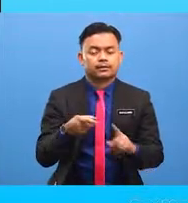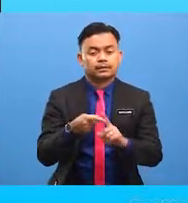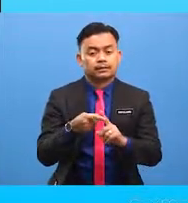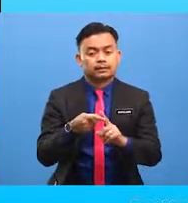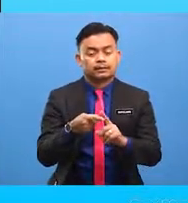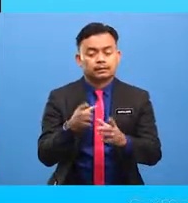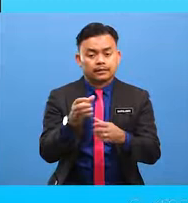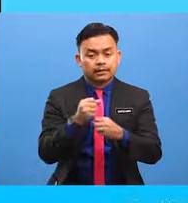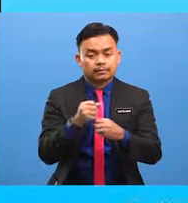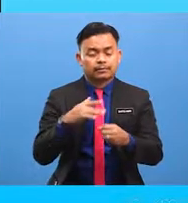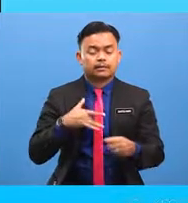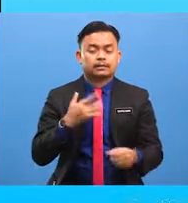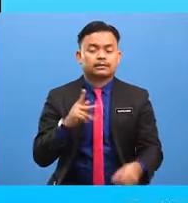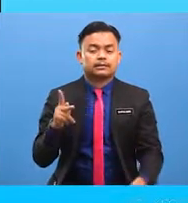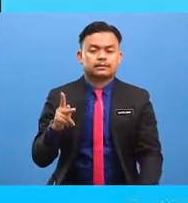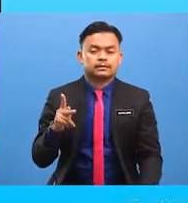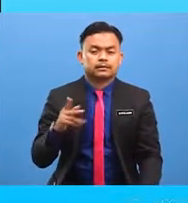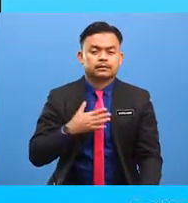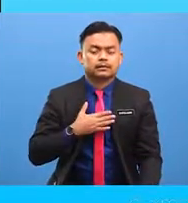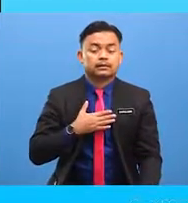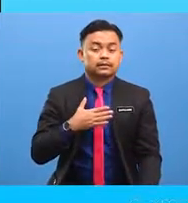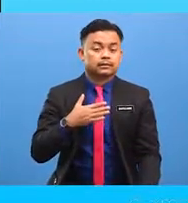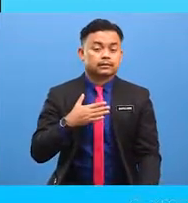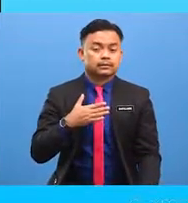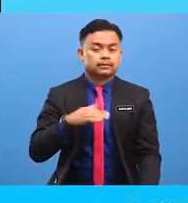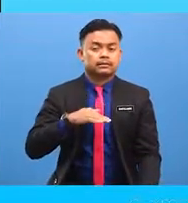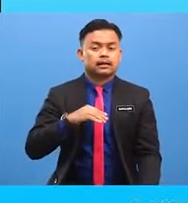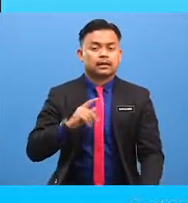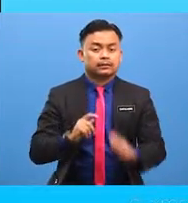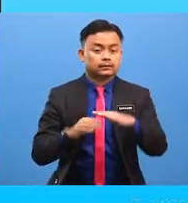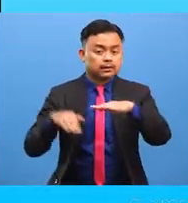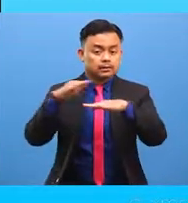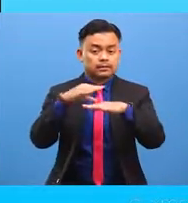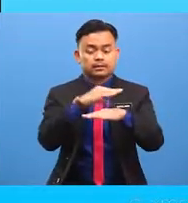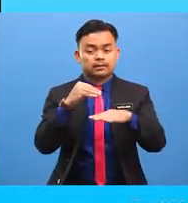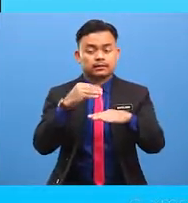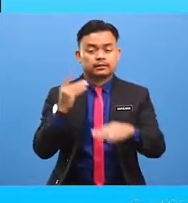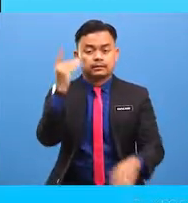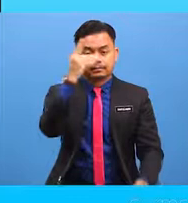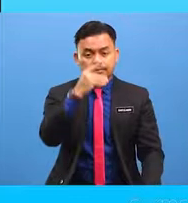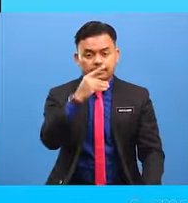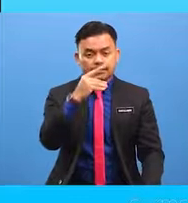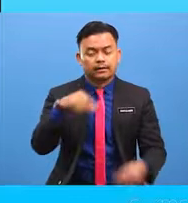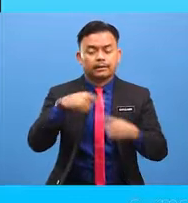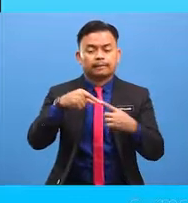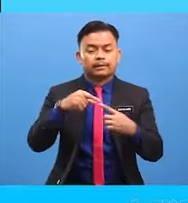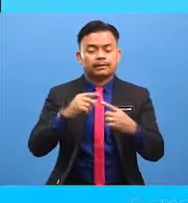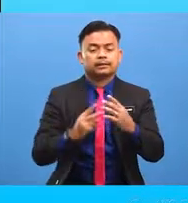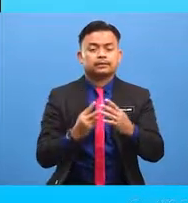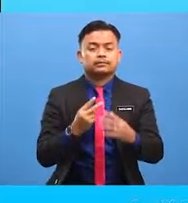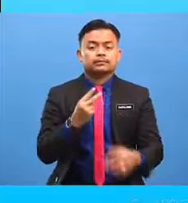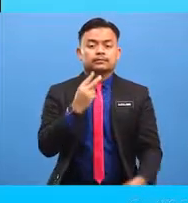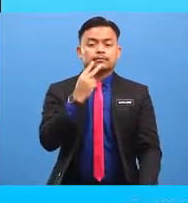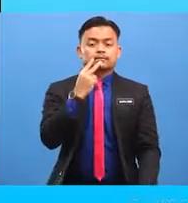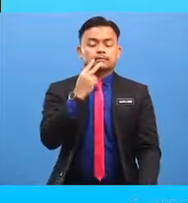kita bergerak ke atas dan ke hadapan apabila kita menarik nafas. Manakala dada